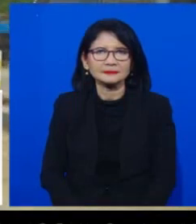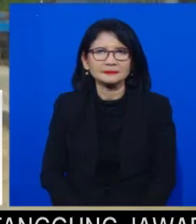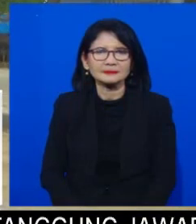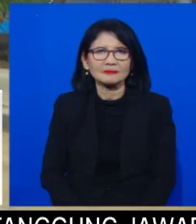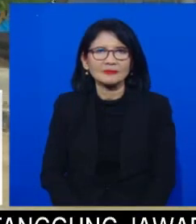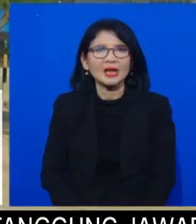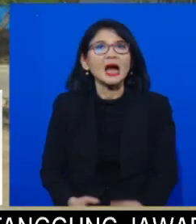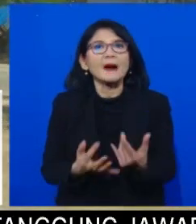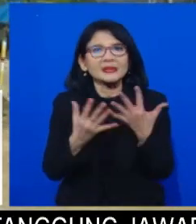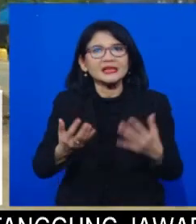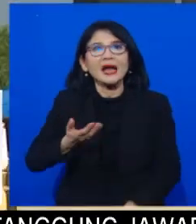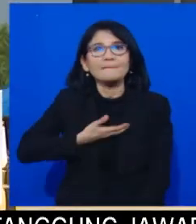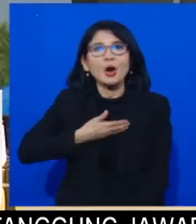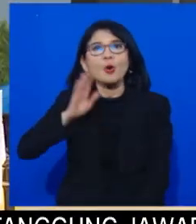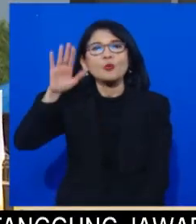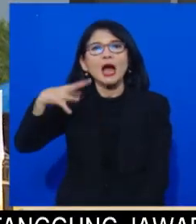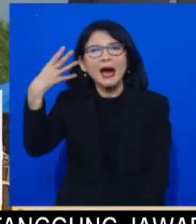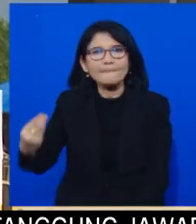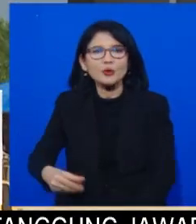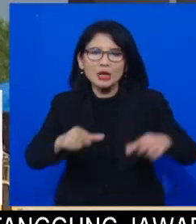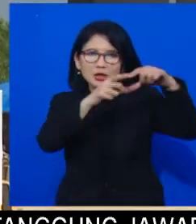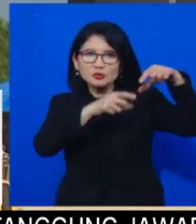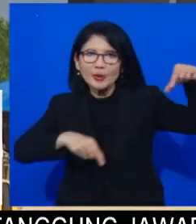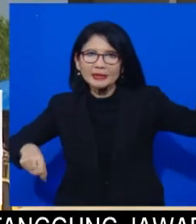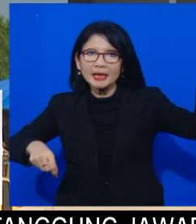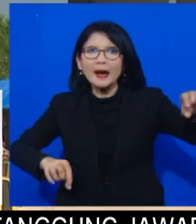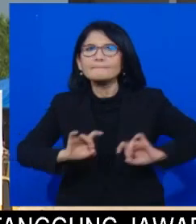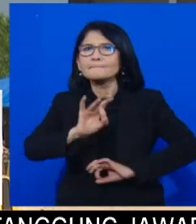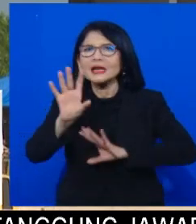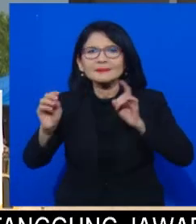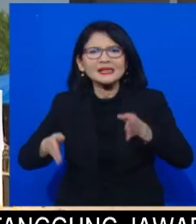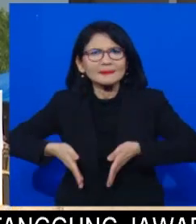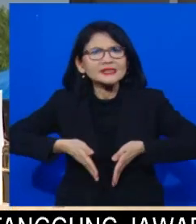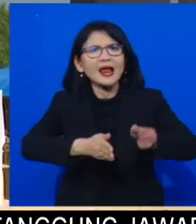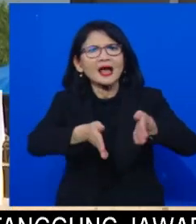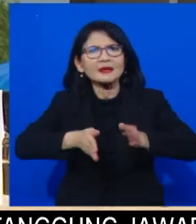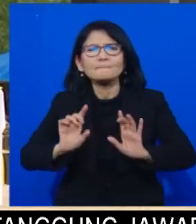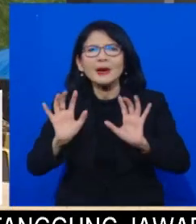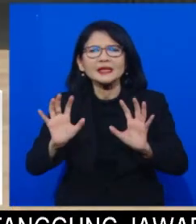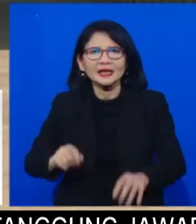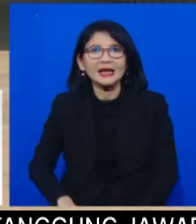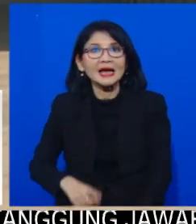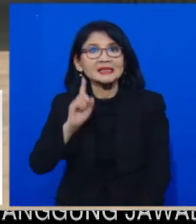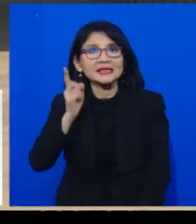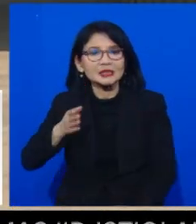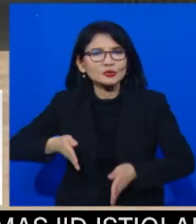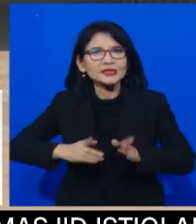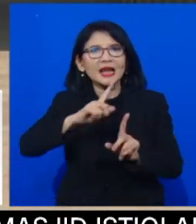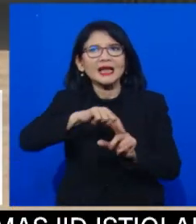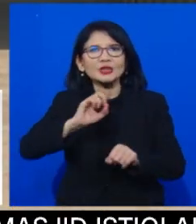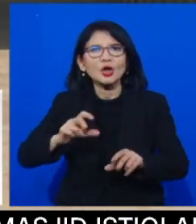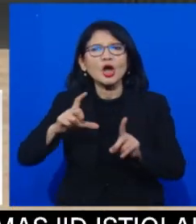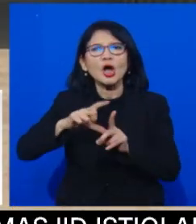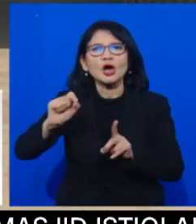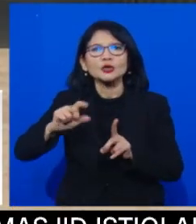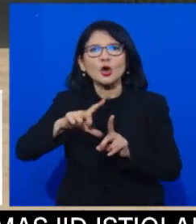masyarakat yang hendak mudik ke pulau Sumatera dapat melalui banyak jalan alternatif tahun ini salah satunya ruas jalan tol Dolok